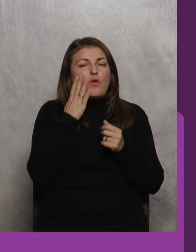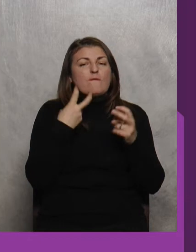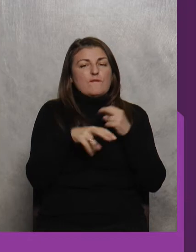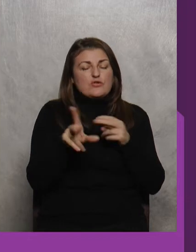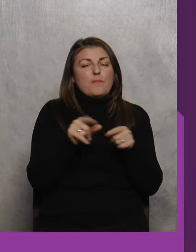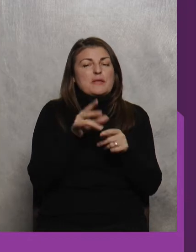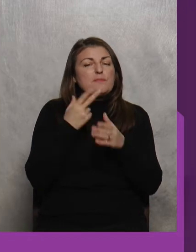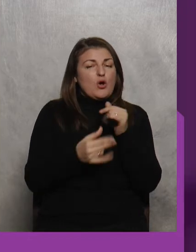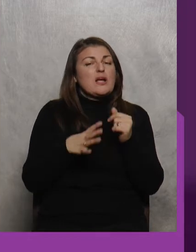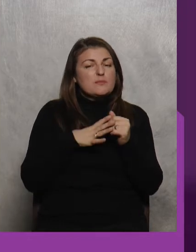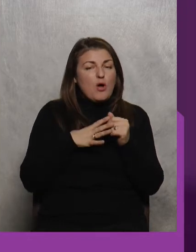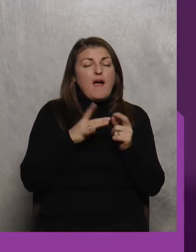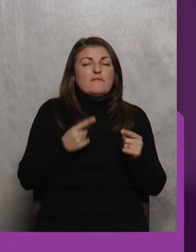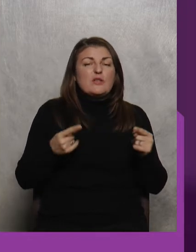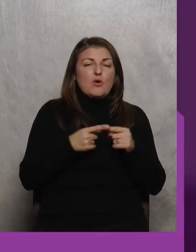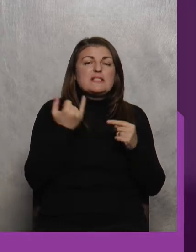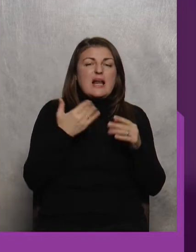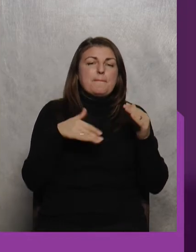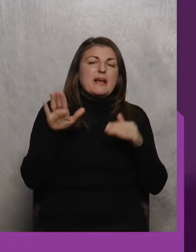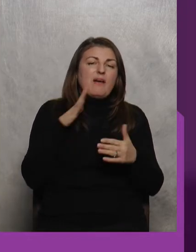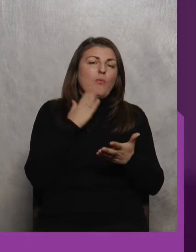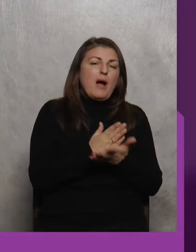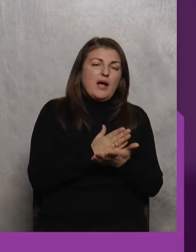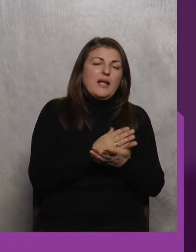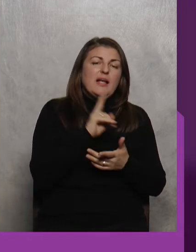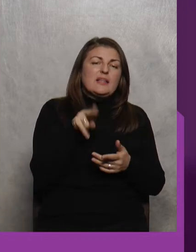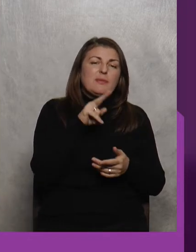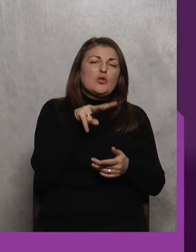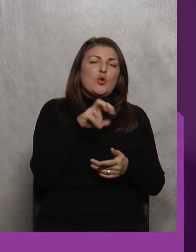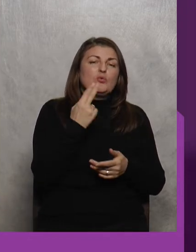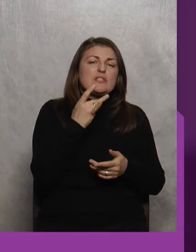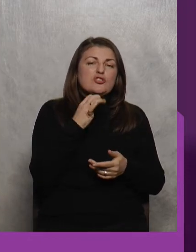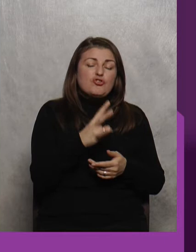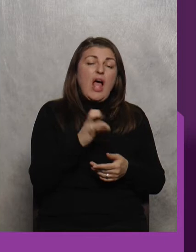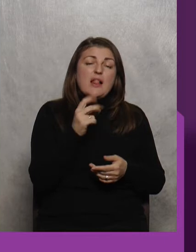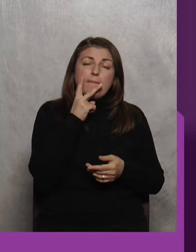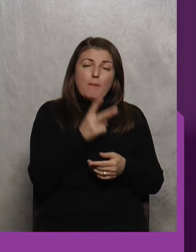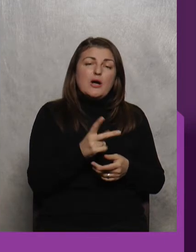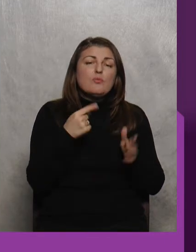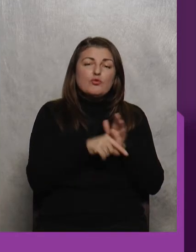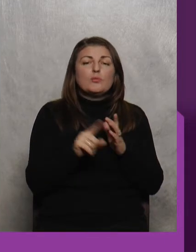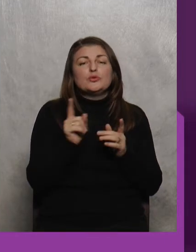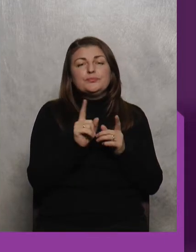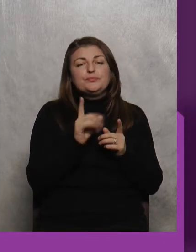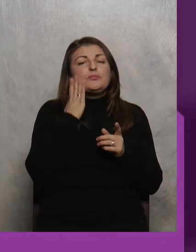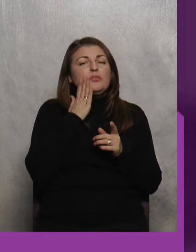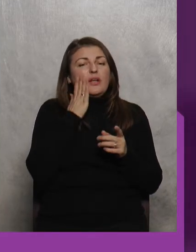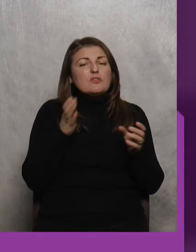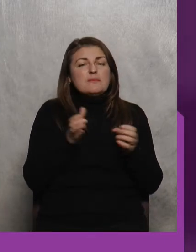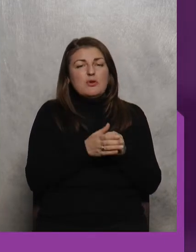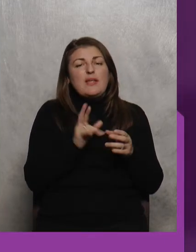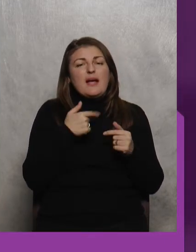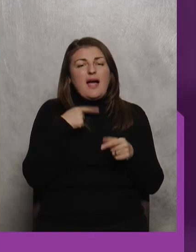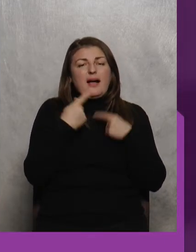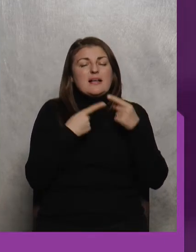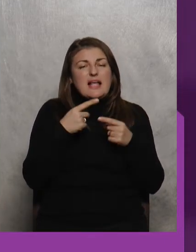вийшов з поразкою. Відповідно, зараз перевагу має Дмитро Луцишин, але побачимо, в тому, що молдавську збірну, як